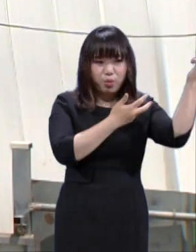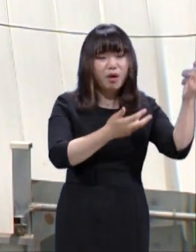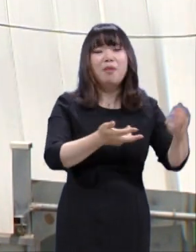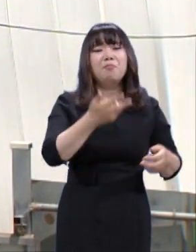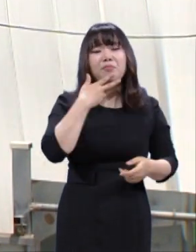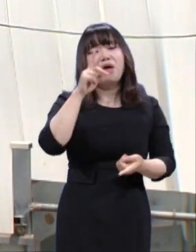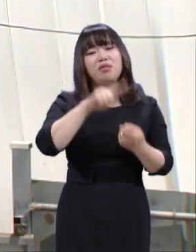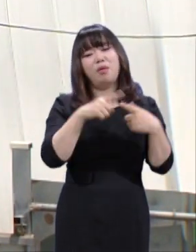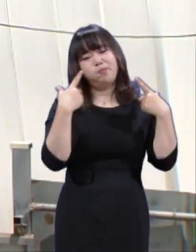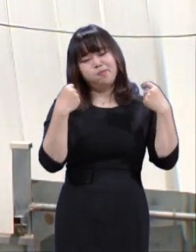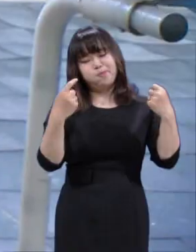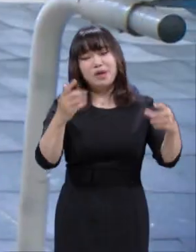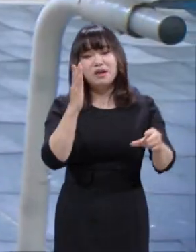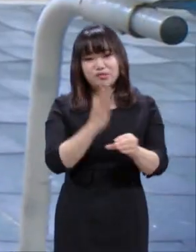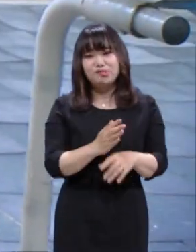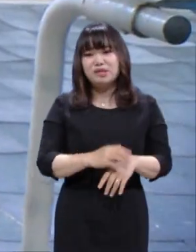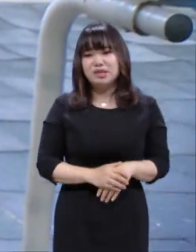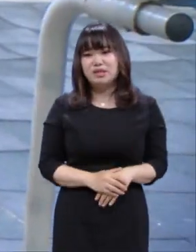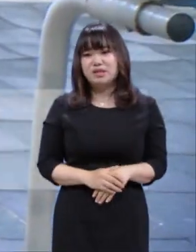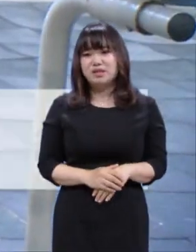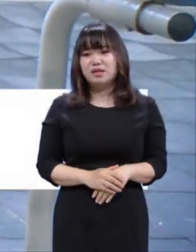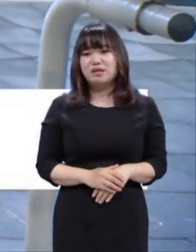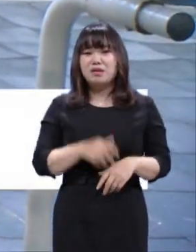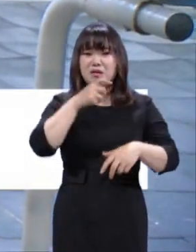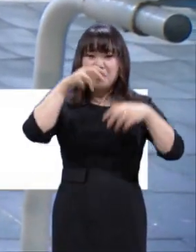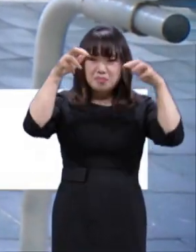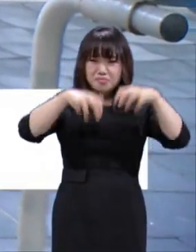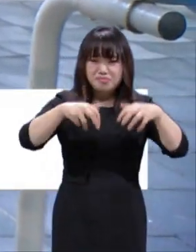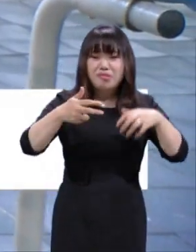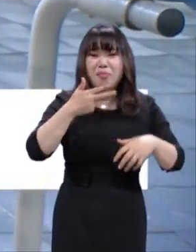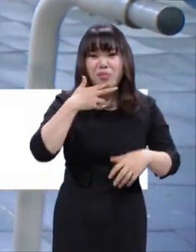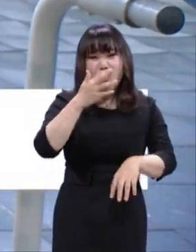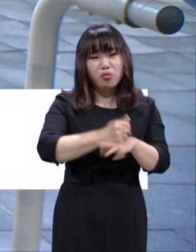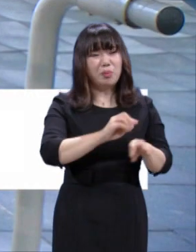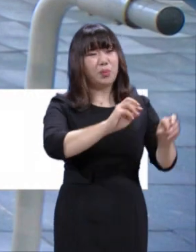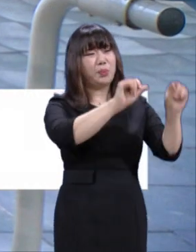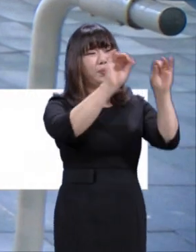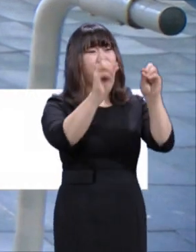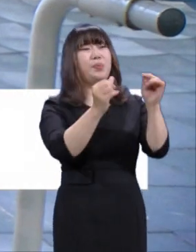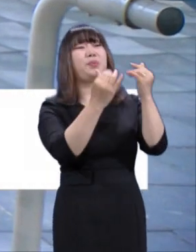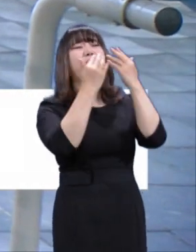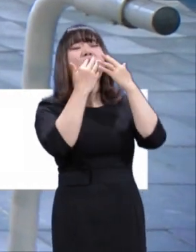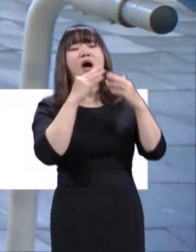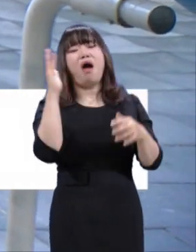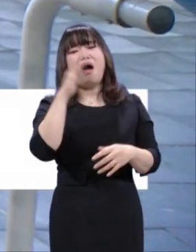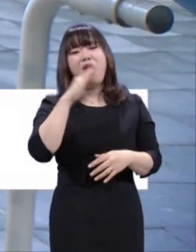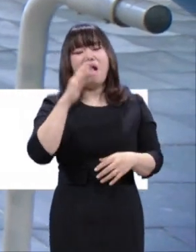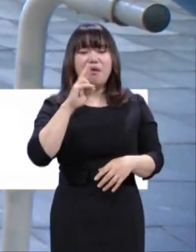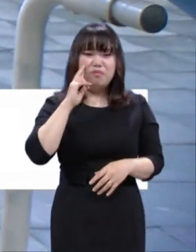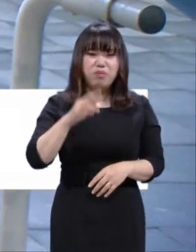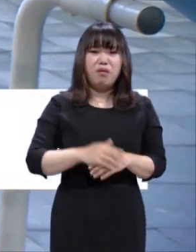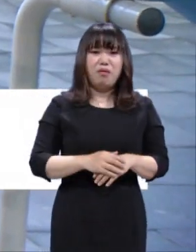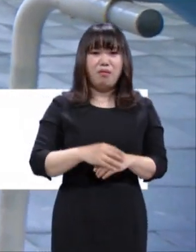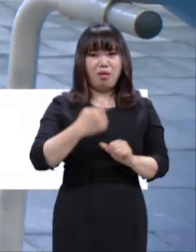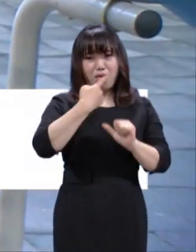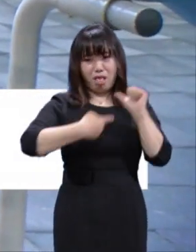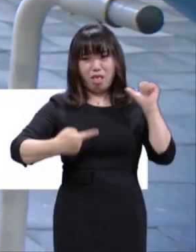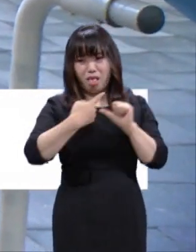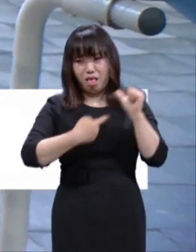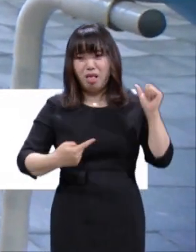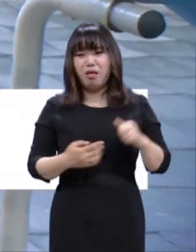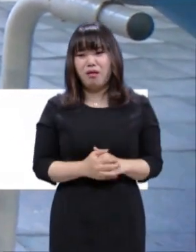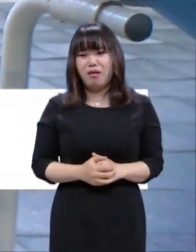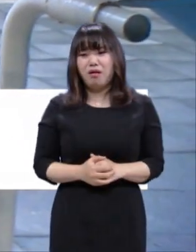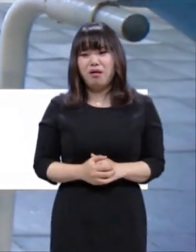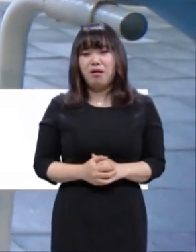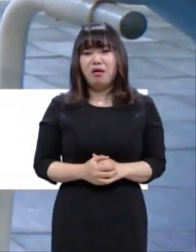해결되지 않고 있습니다. 비도 안 오고 하니까 먼지 엄청 많죠. 근데 우리 몸에 해로운 거는